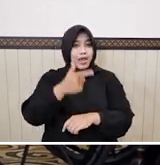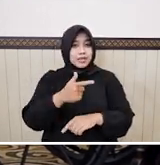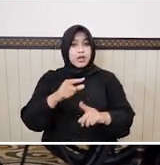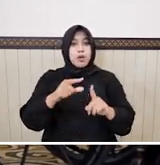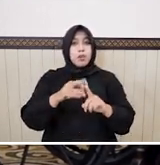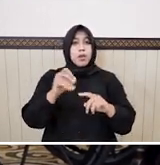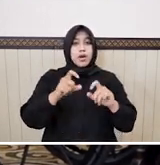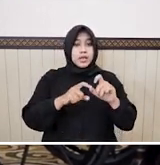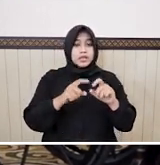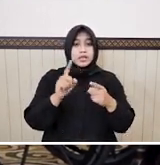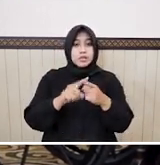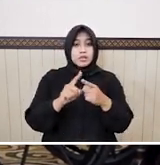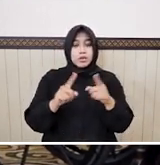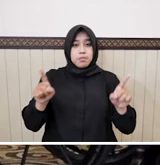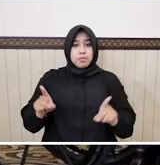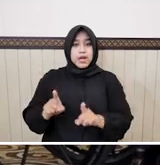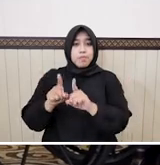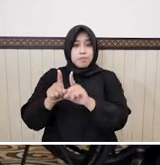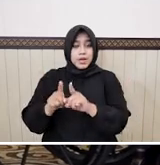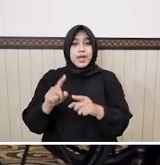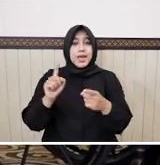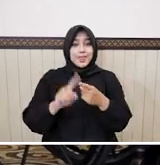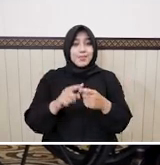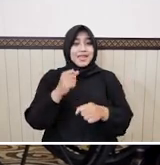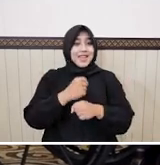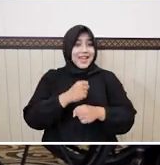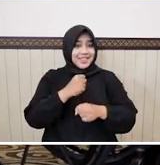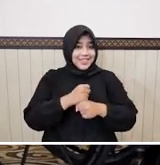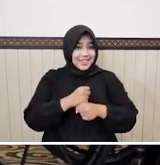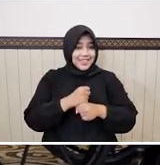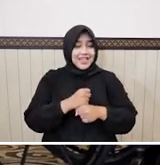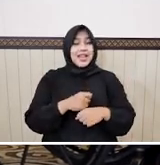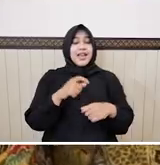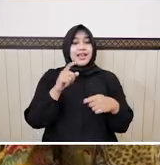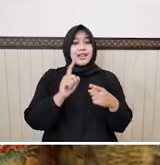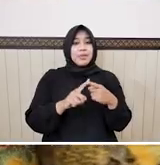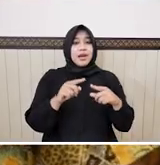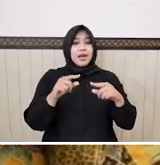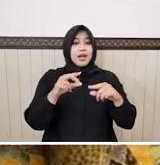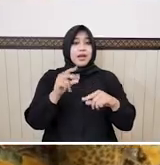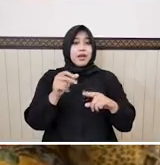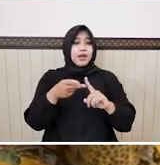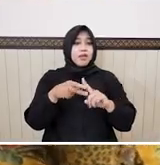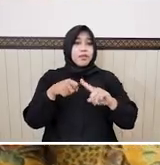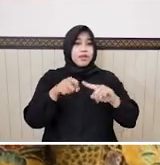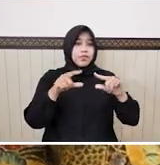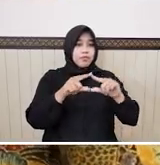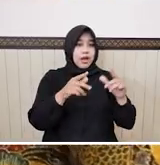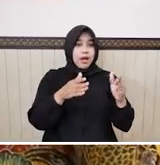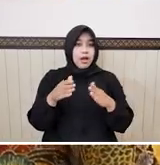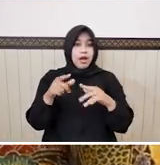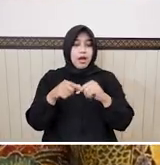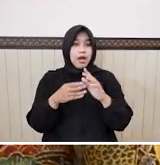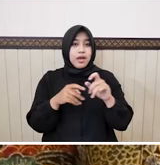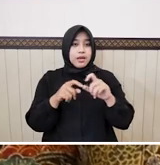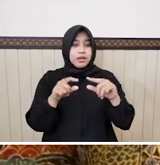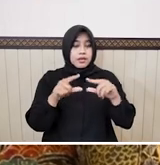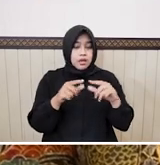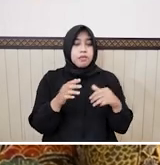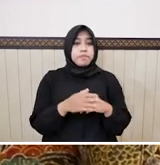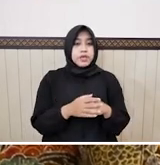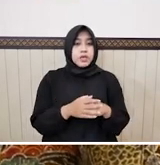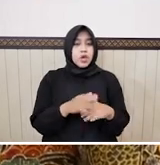dari kawan-kawan pendamping Anda kawan-kawan gerkatin Rizka Annisa Pak wijangsoko orang yang selama ini cukup sering